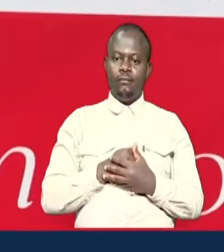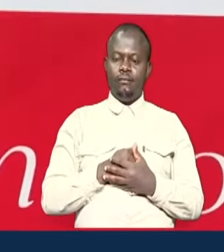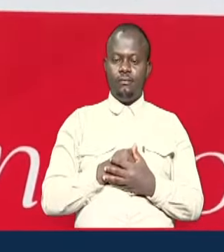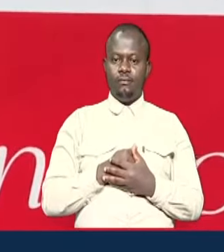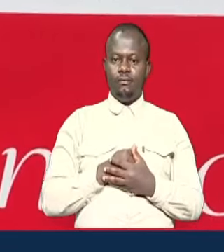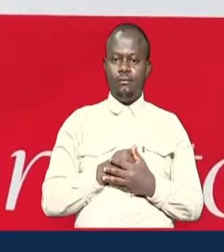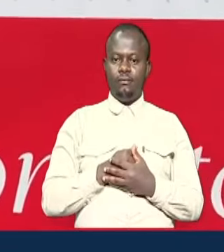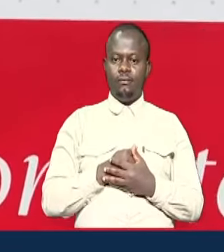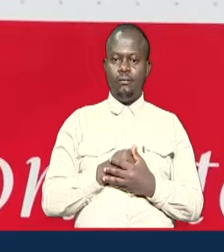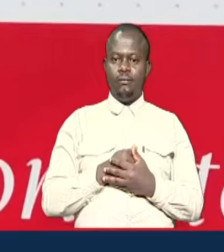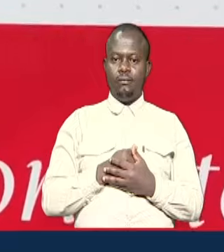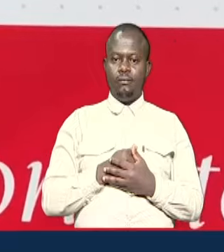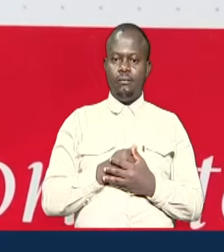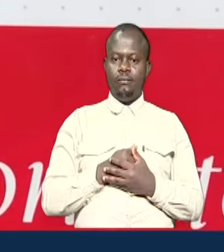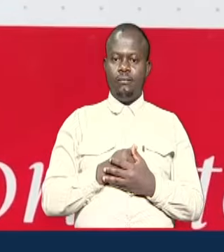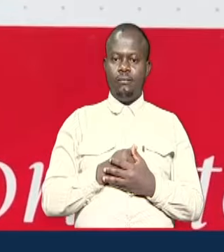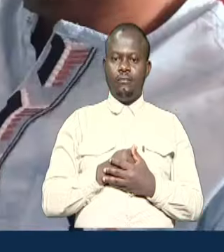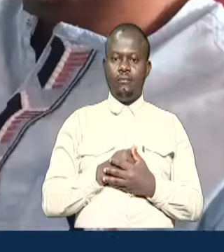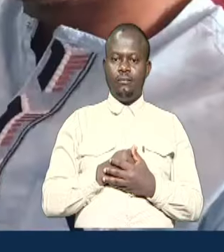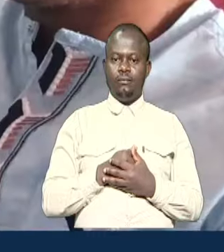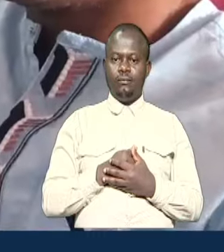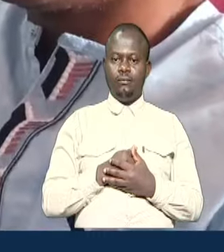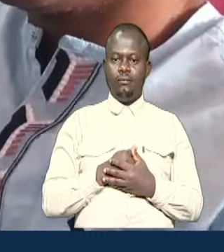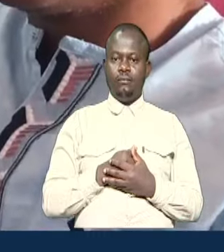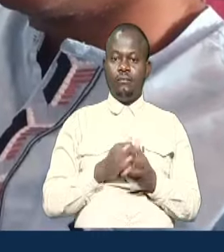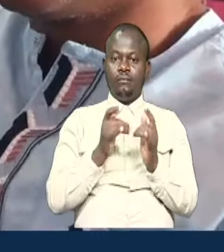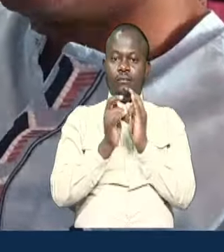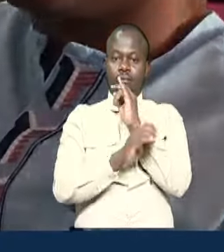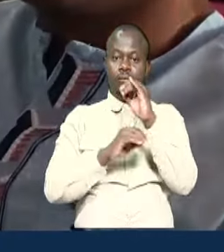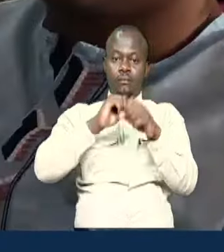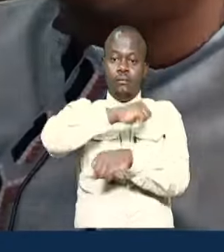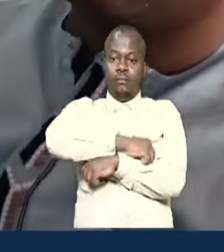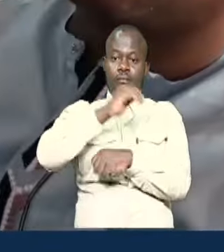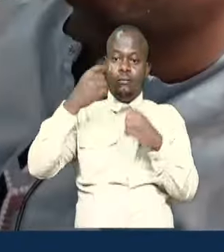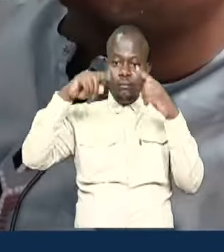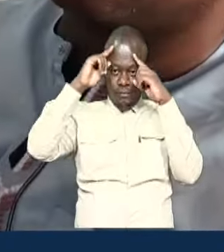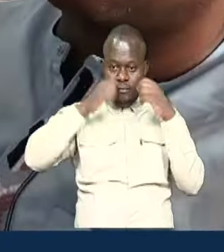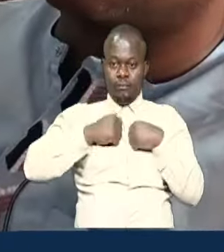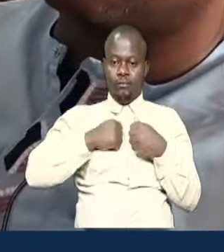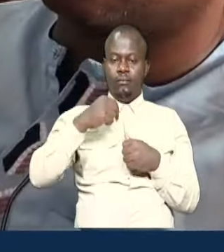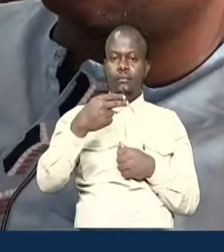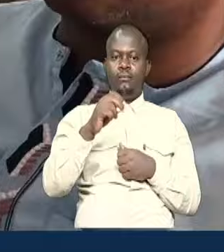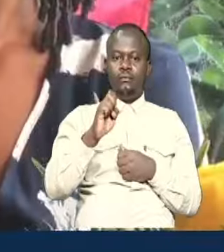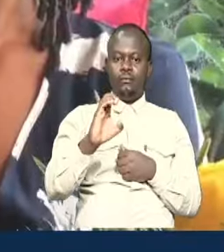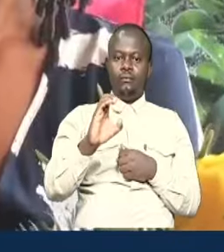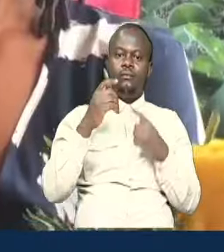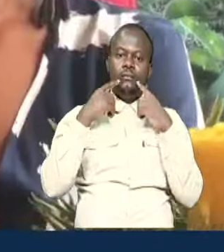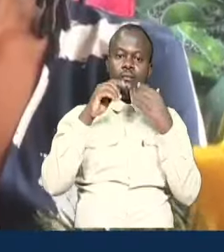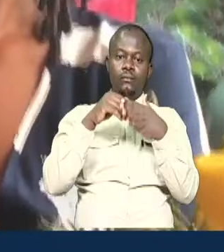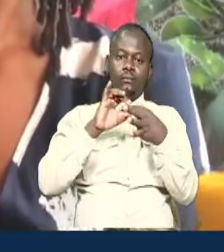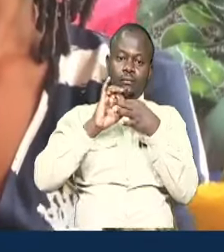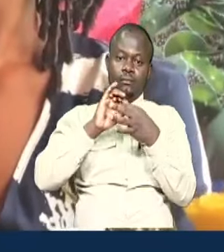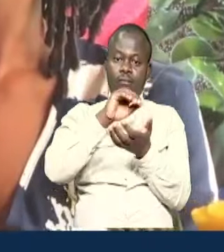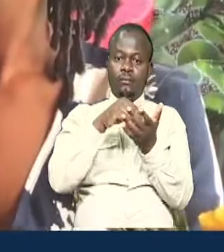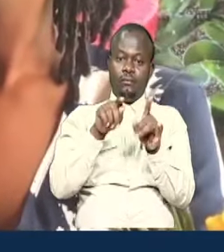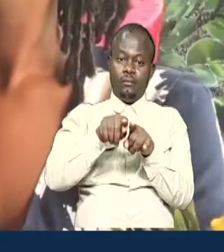Many of them have created their own companies. Inama y'igihugu y'amashuri makuru na kaminuza mu Rwanda HEC yo ivuga ko mu mikoranire n'ibigo